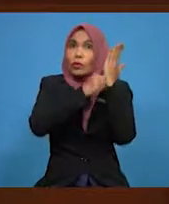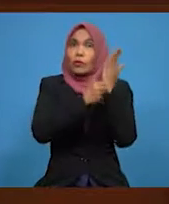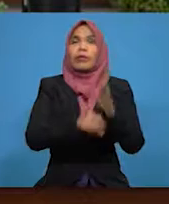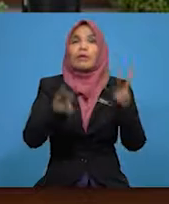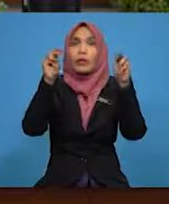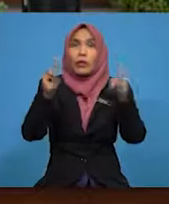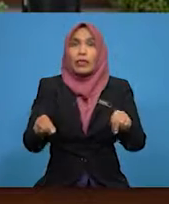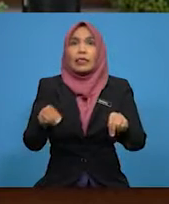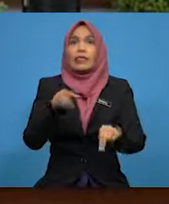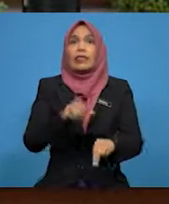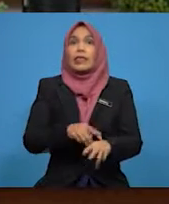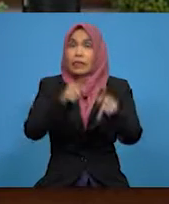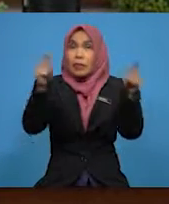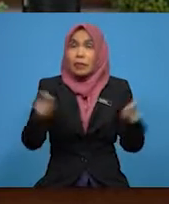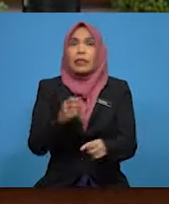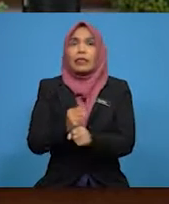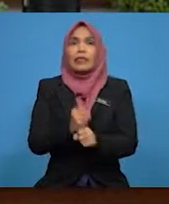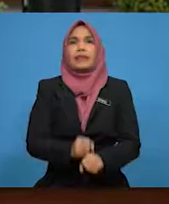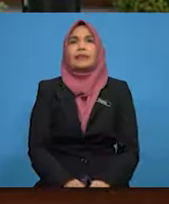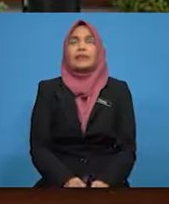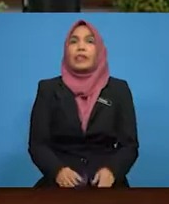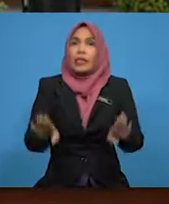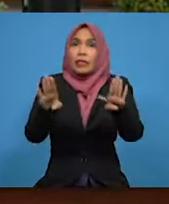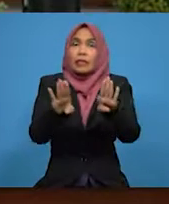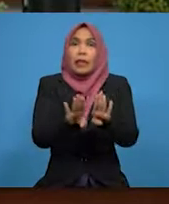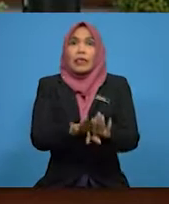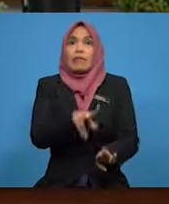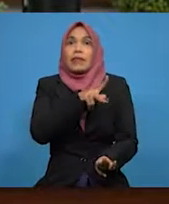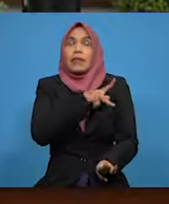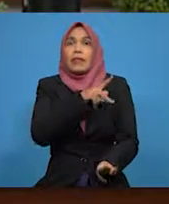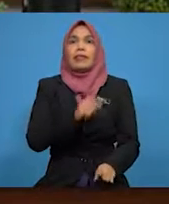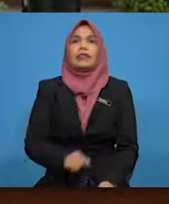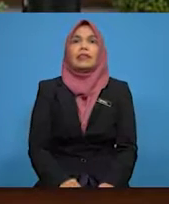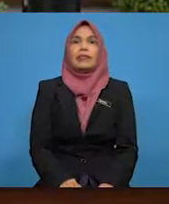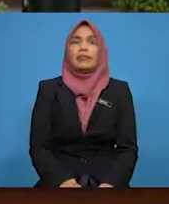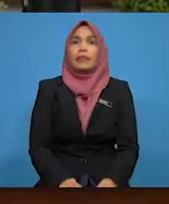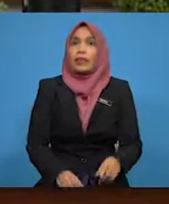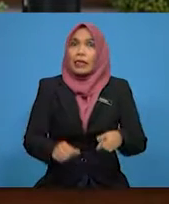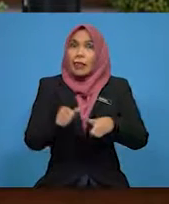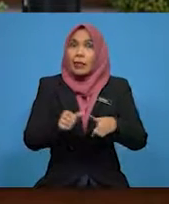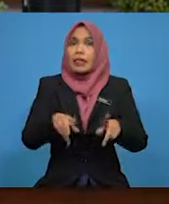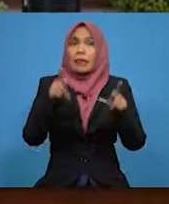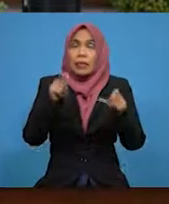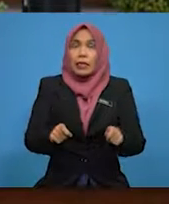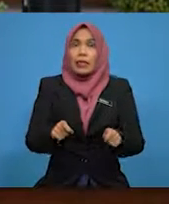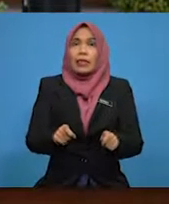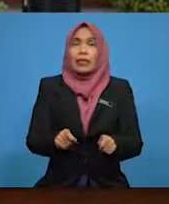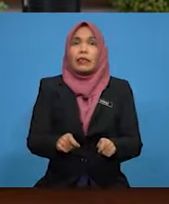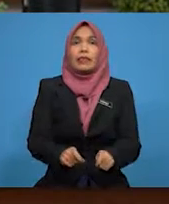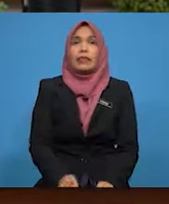kerja. Sebagai penyelia ladang poultry, disiplin pekerja hendaklah diberi perhatian yang